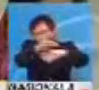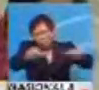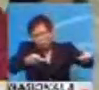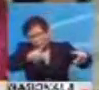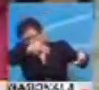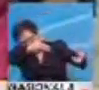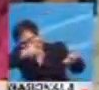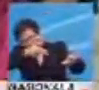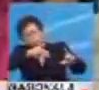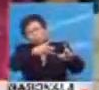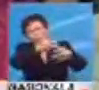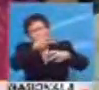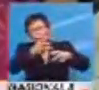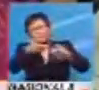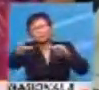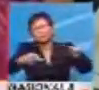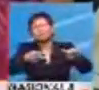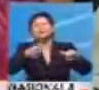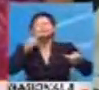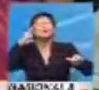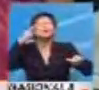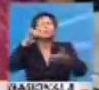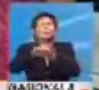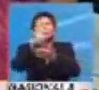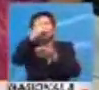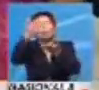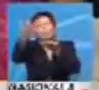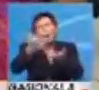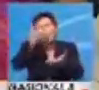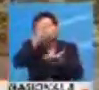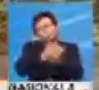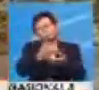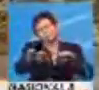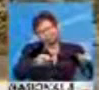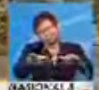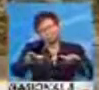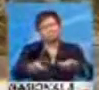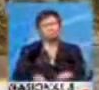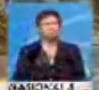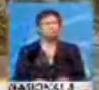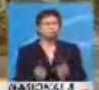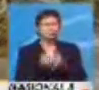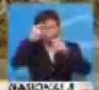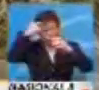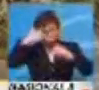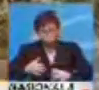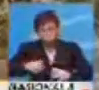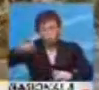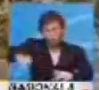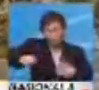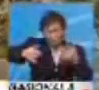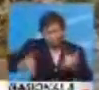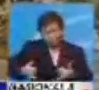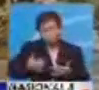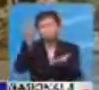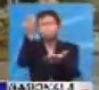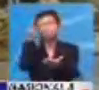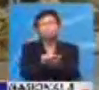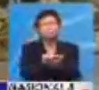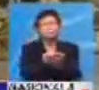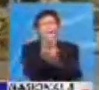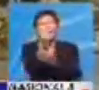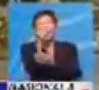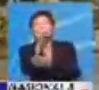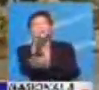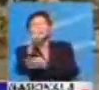remaja berumur 15 tahun itu dengan tujuan menghentikannya dengan Keputusan Mahkamah hari ini sekaligus membuktikan